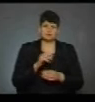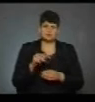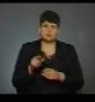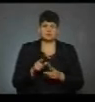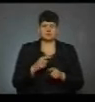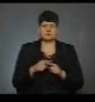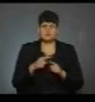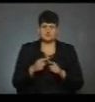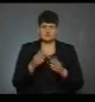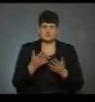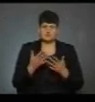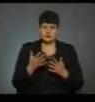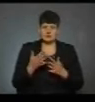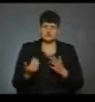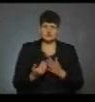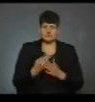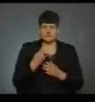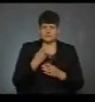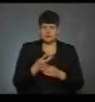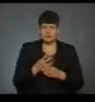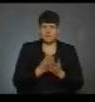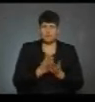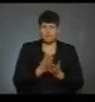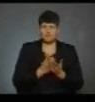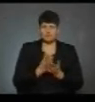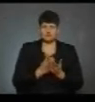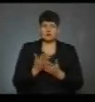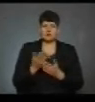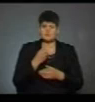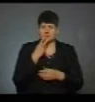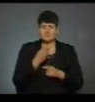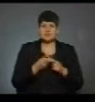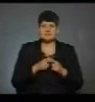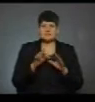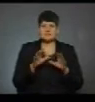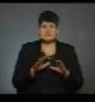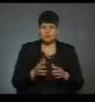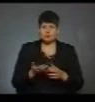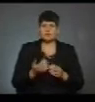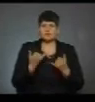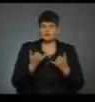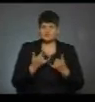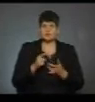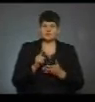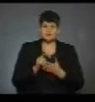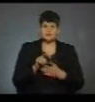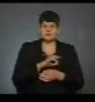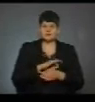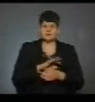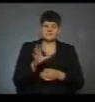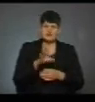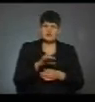скорше визначитися з новим видом послуг, який передбачений цим законом. А на сьогодні ми змушені застосовувати всі